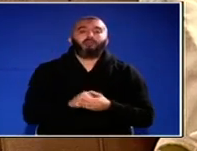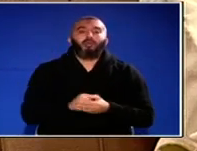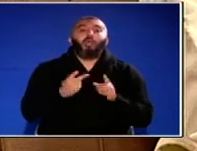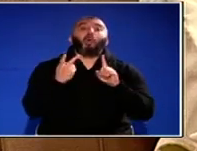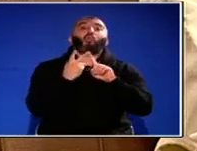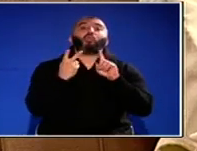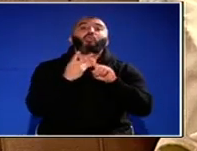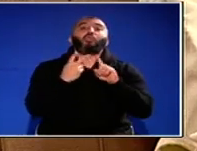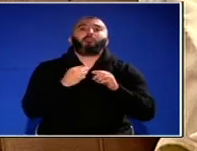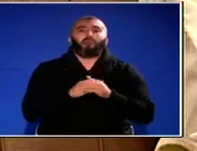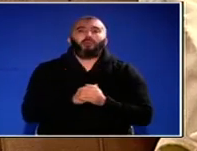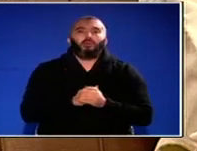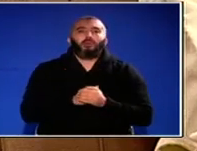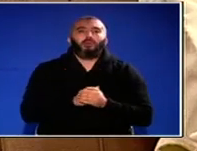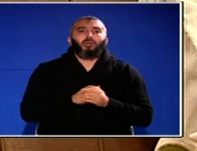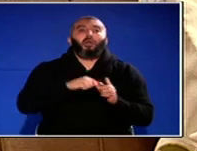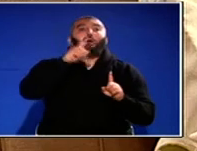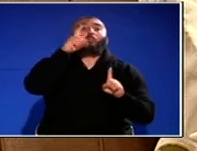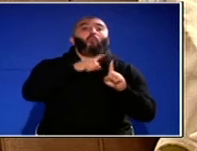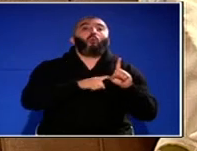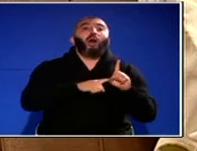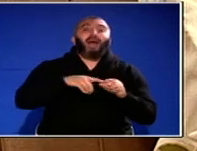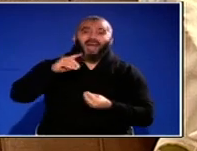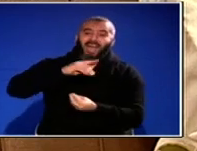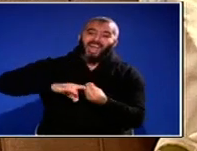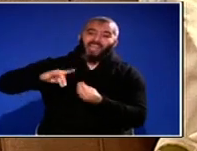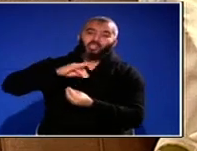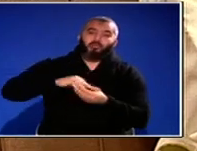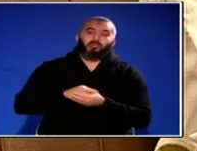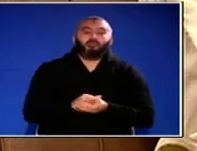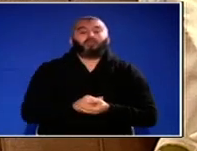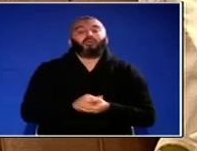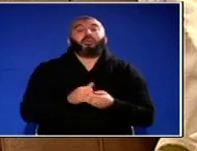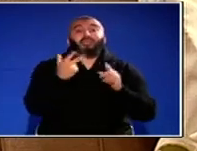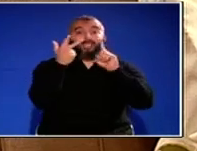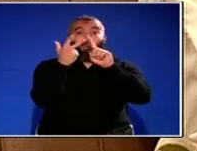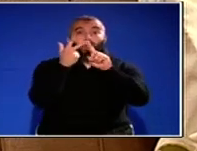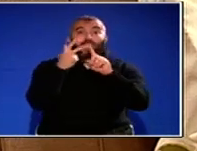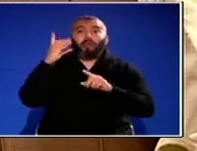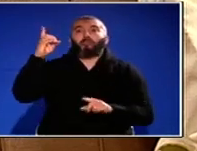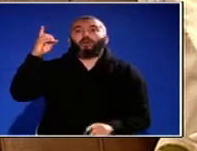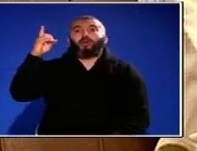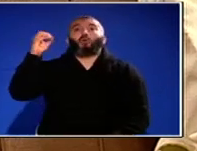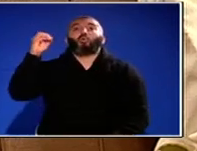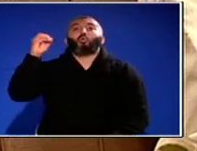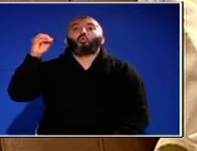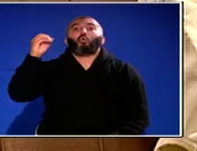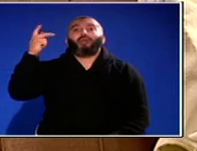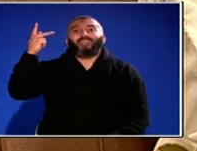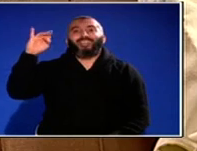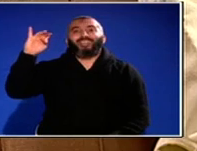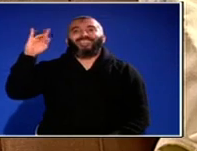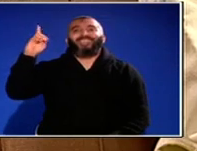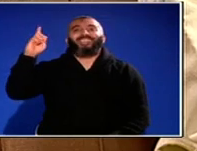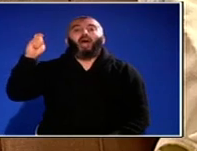الحجة، والشهر الثالث هو شهر ذو القعدة، والشهر الرابع هو شهر